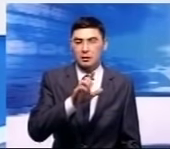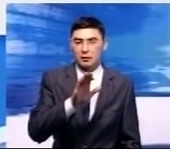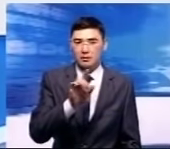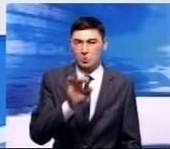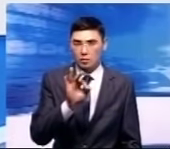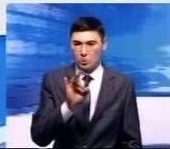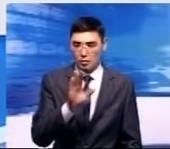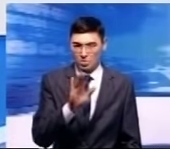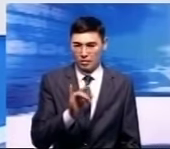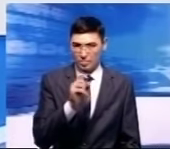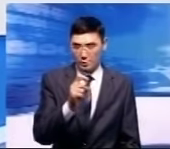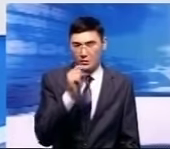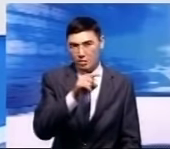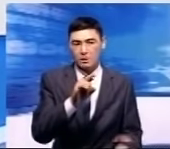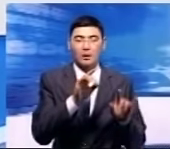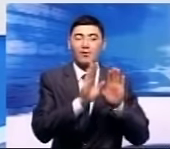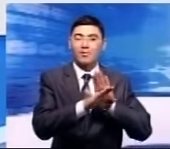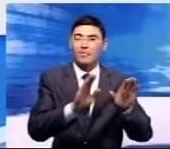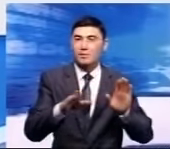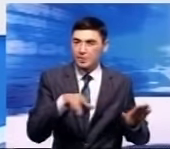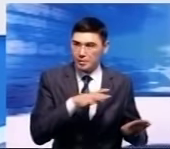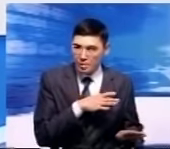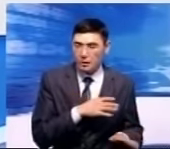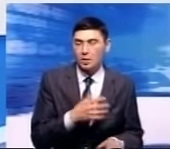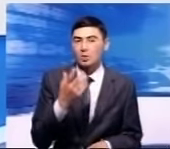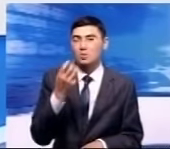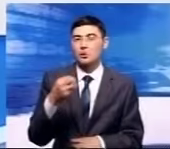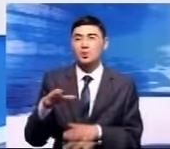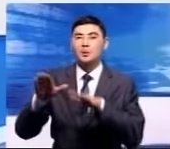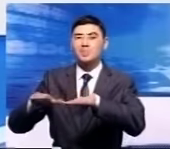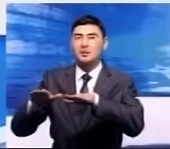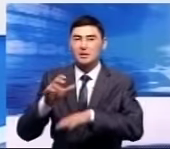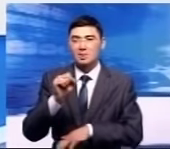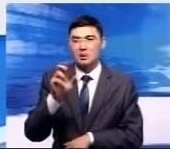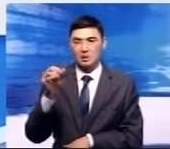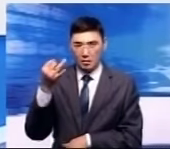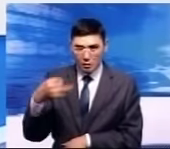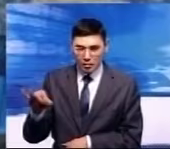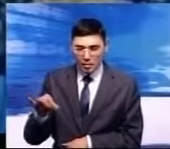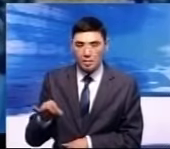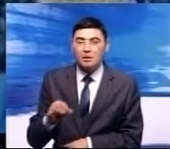театре имени Абая состоялись конкурсные выступления участников и итоговый гала-концерт.